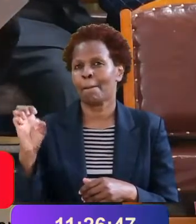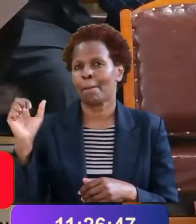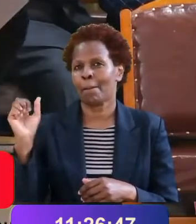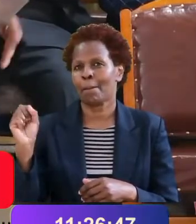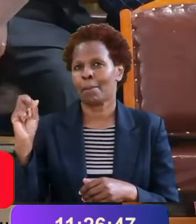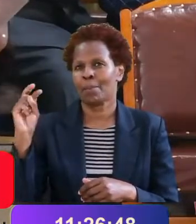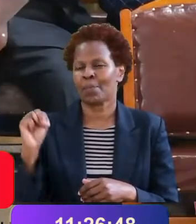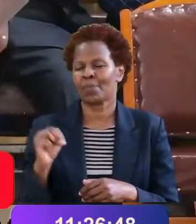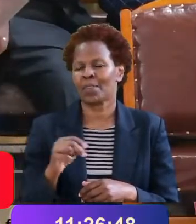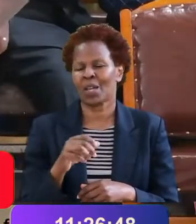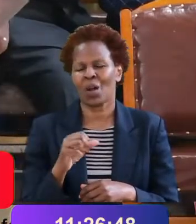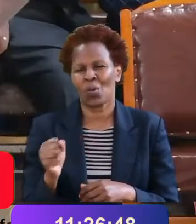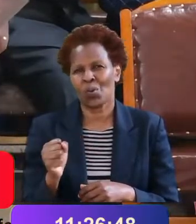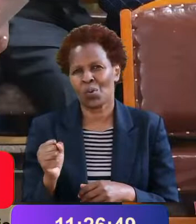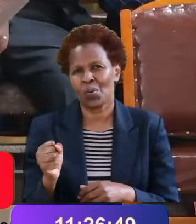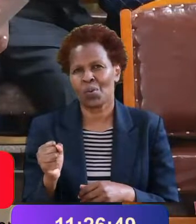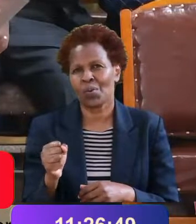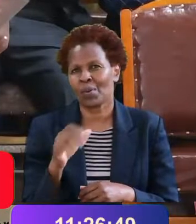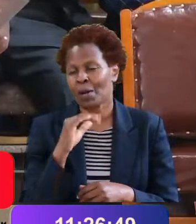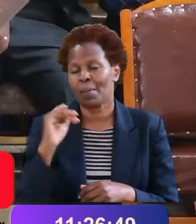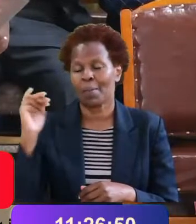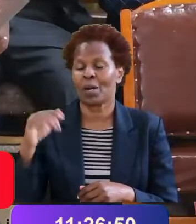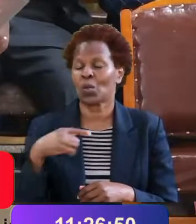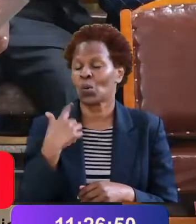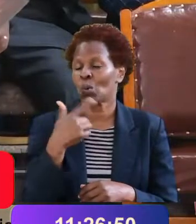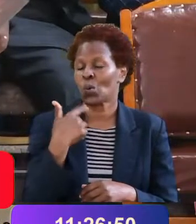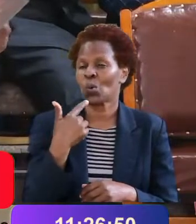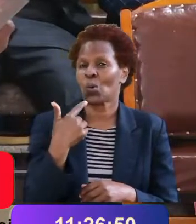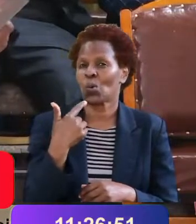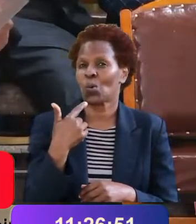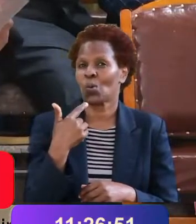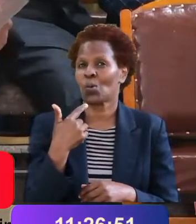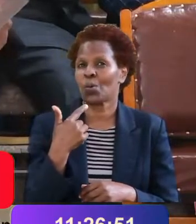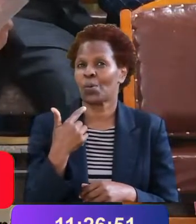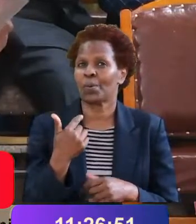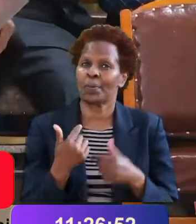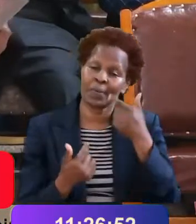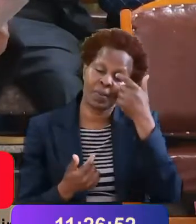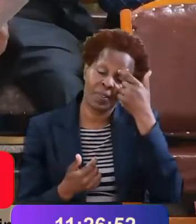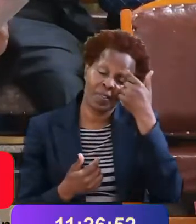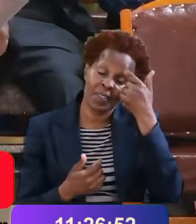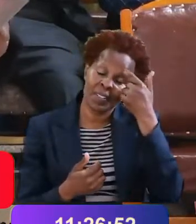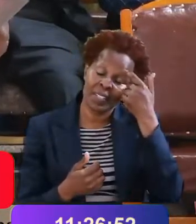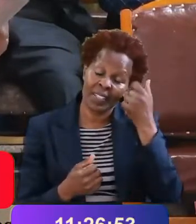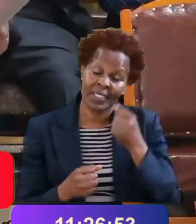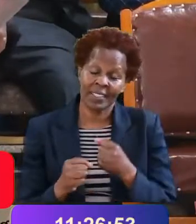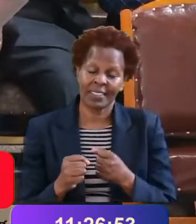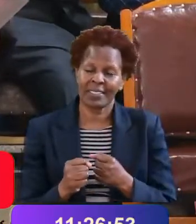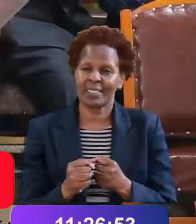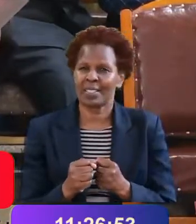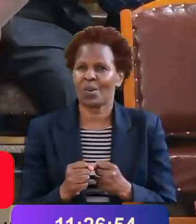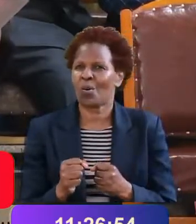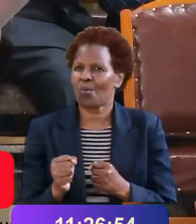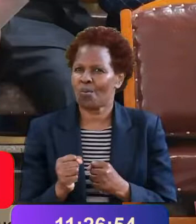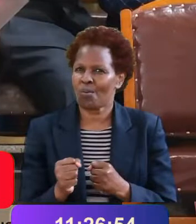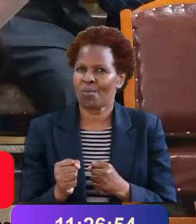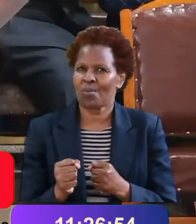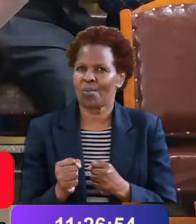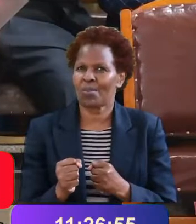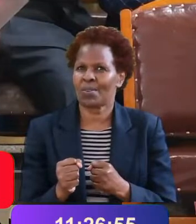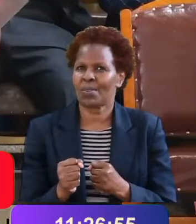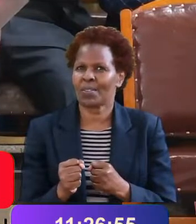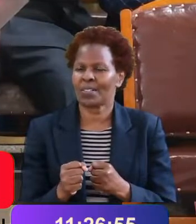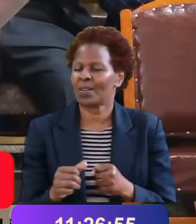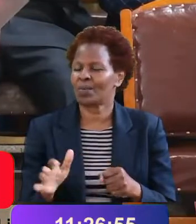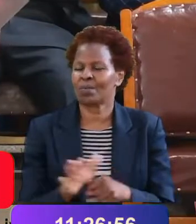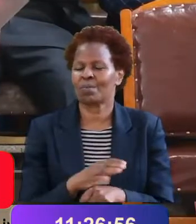ni mzee ambaye alikuwa na umri mkubwa. Alikuwa na miaka